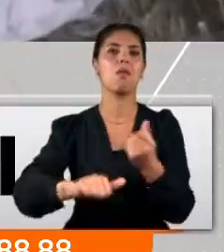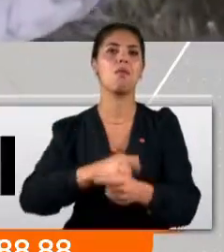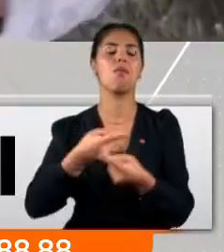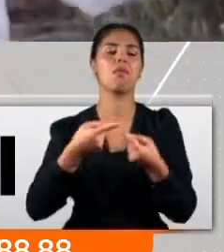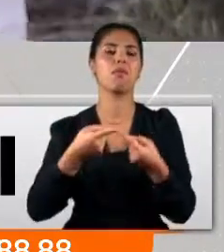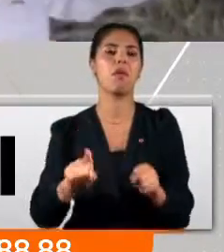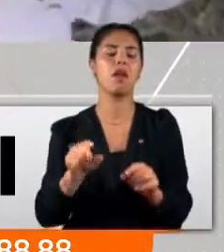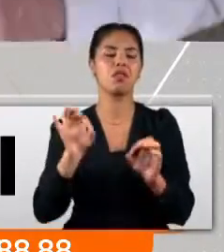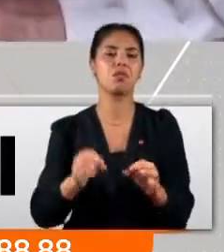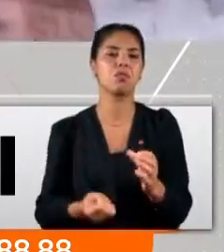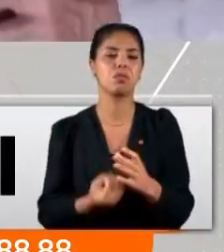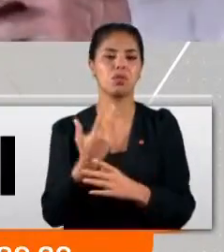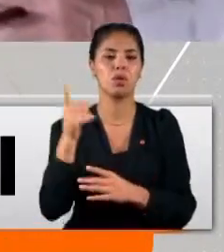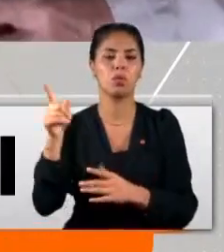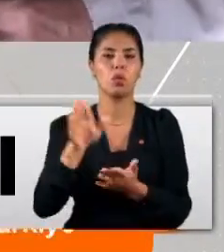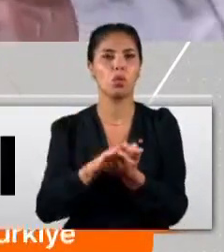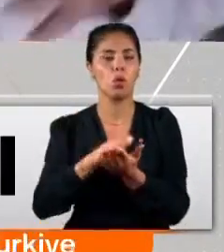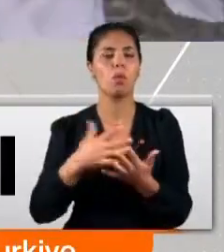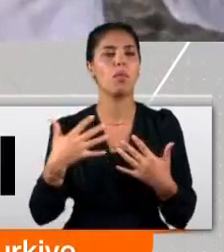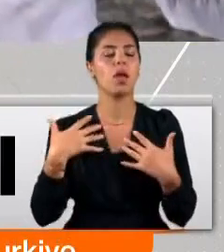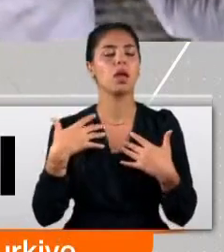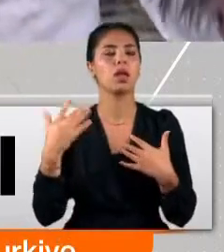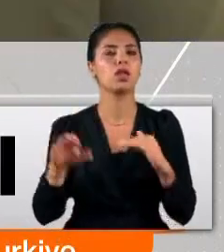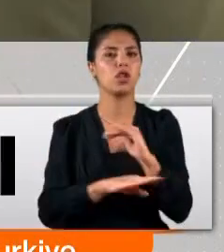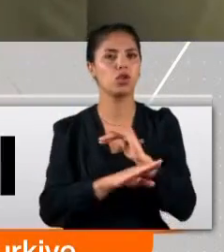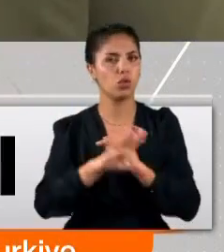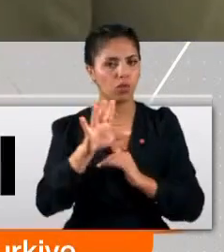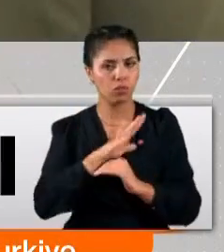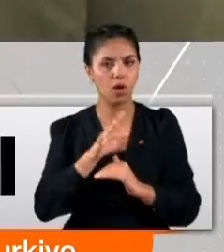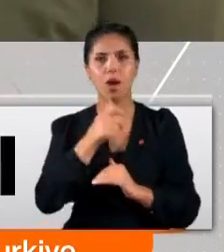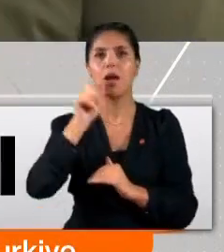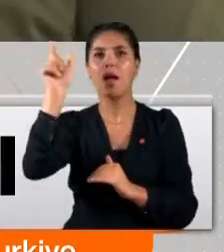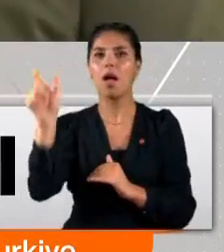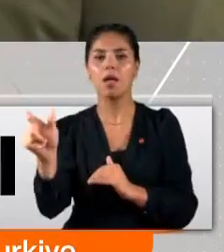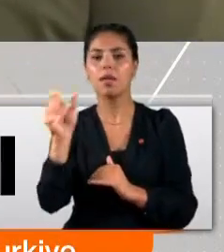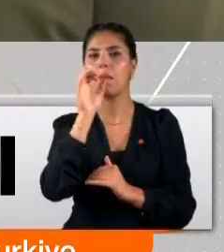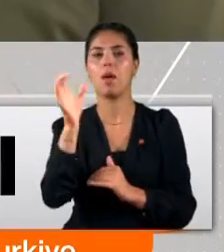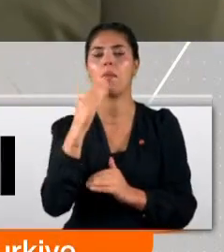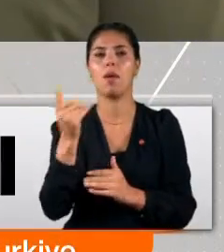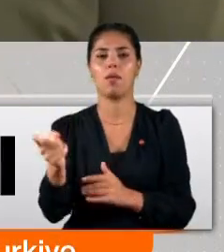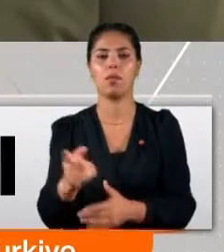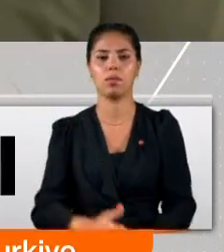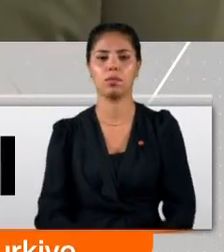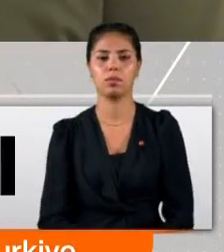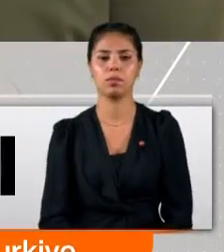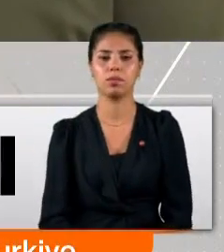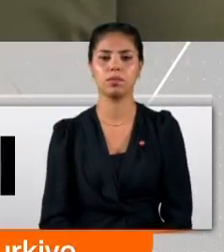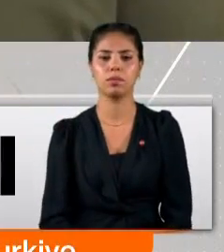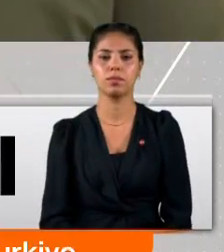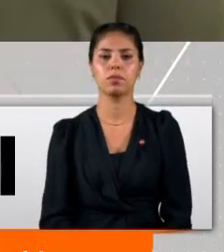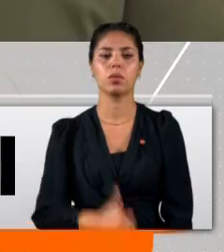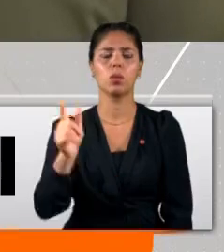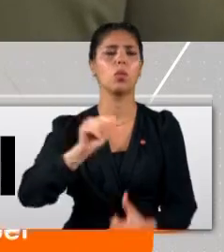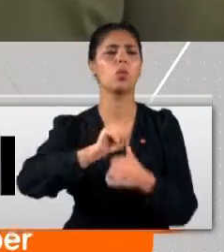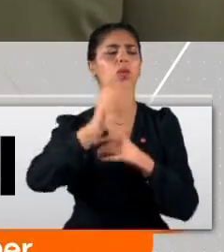boyut kazandı. Tina yaşıyor ama Korhan Berzek'ten henüz haber yok. Kendi idrar kokularını işaretliye gittikleri için isterse